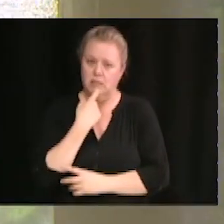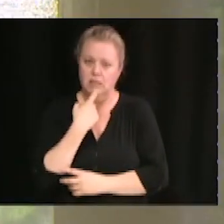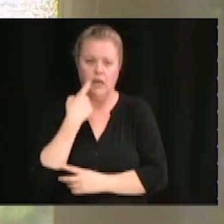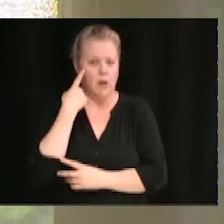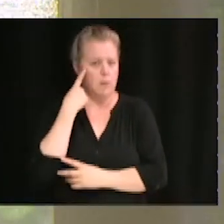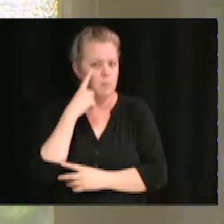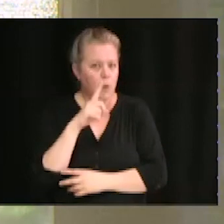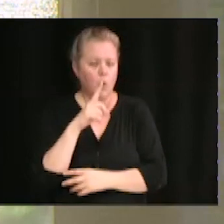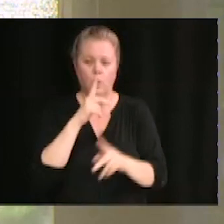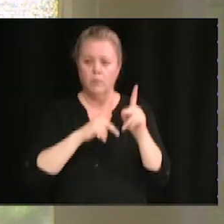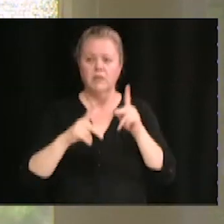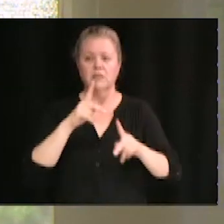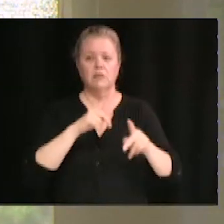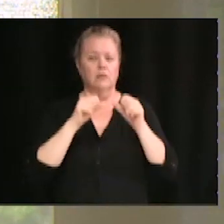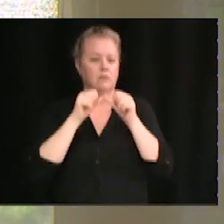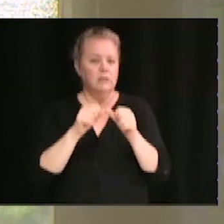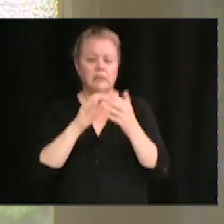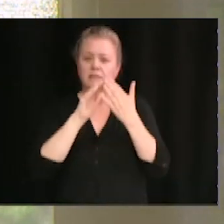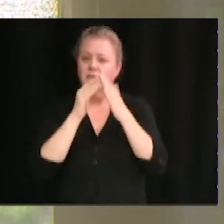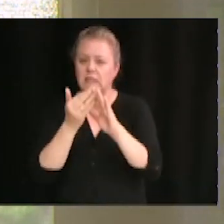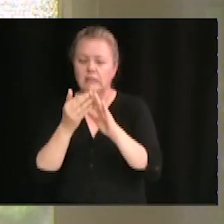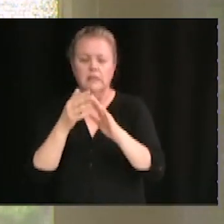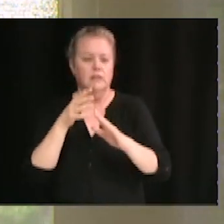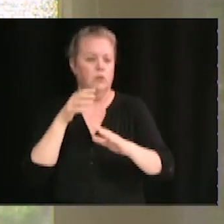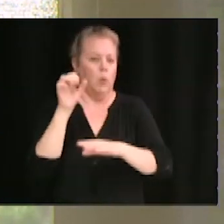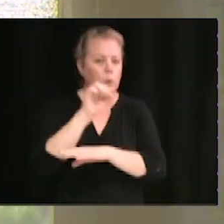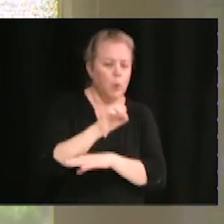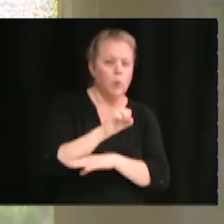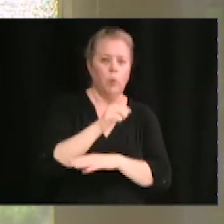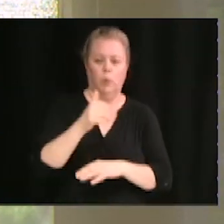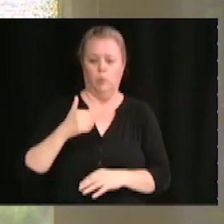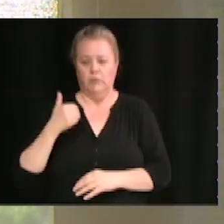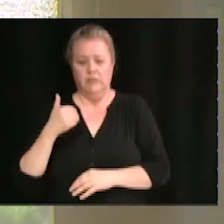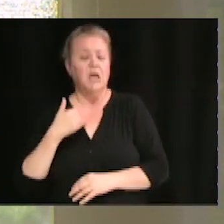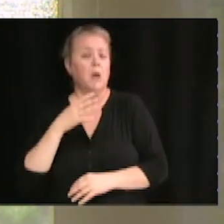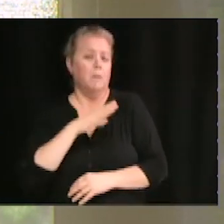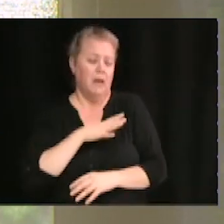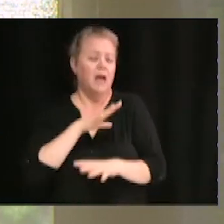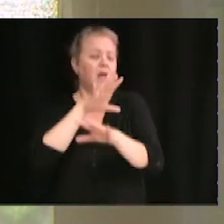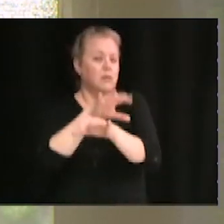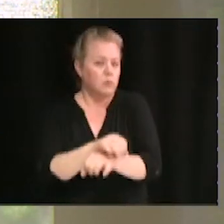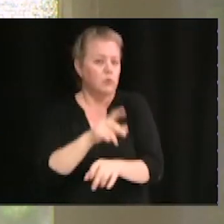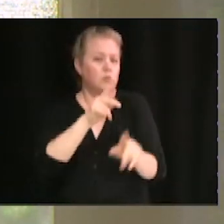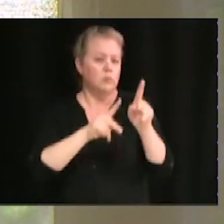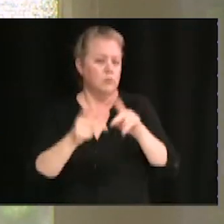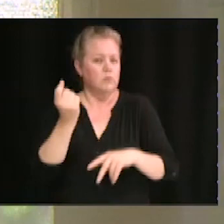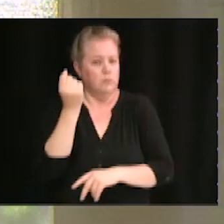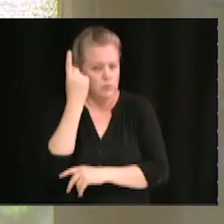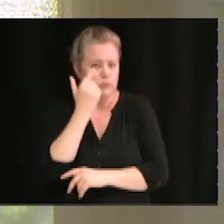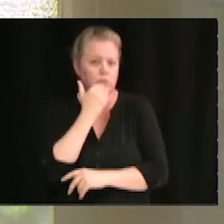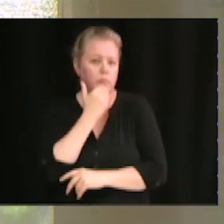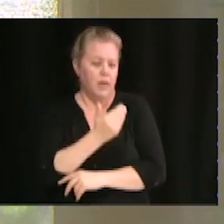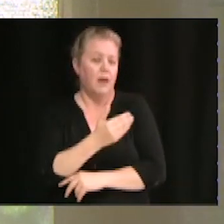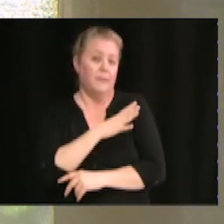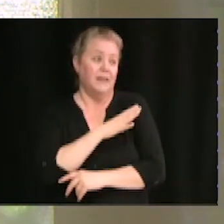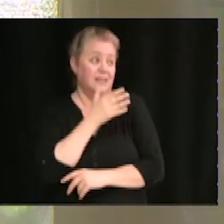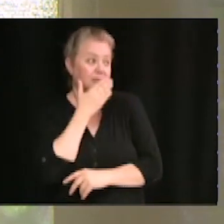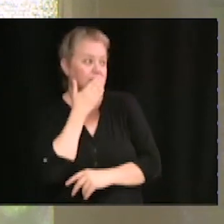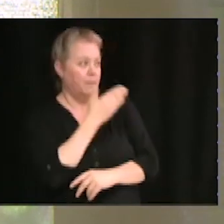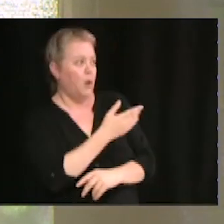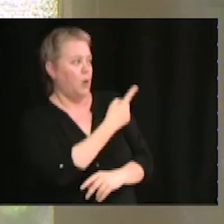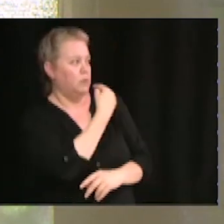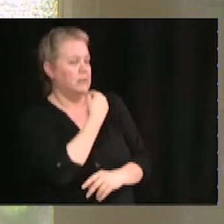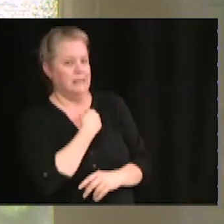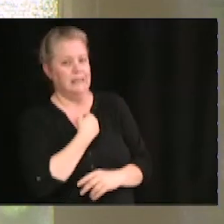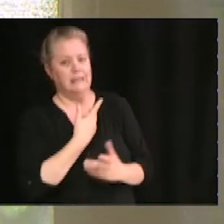citoyens et citoyennes, les automobilistes, tous les utilisateurs. Mais en général, les gens sont compréhensifs. Mais c'est bien de mentionner qu